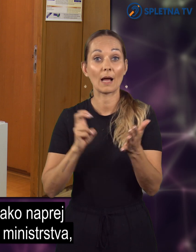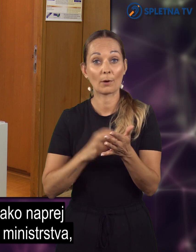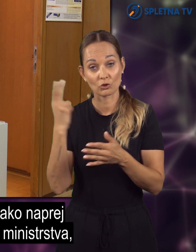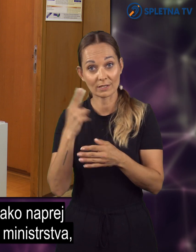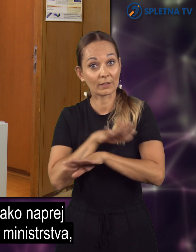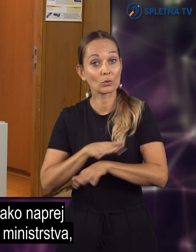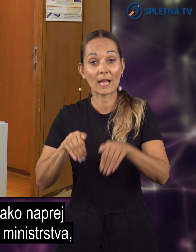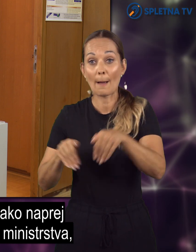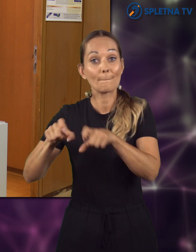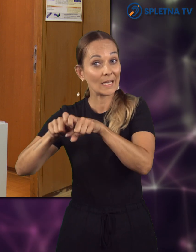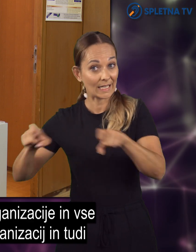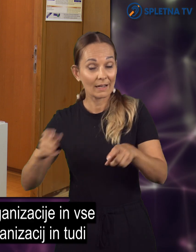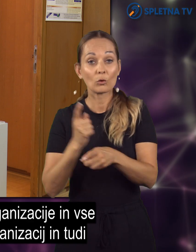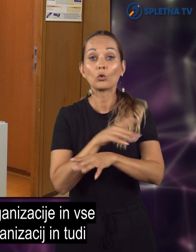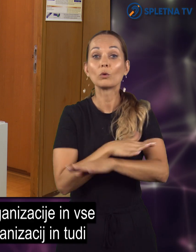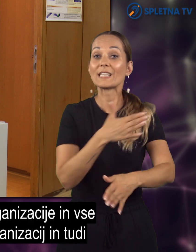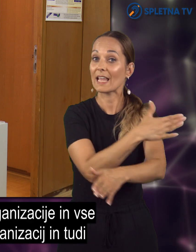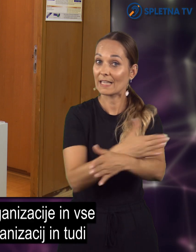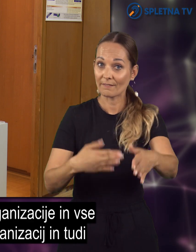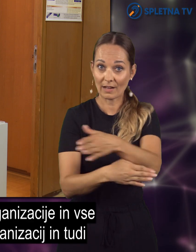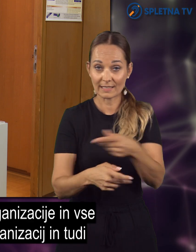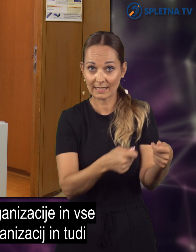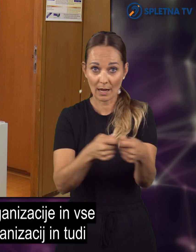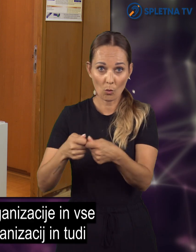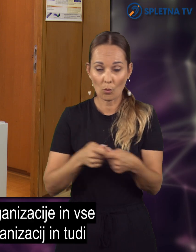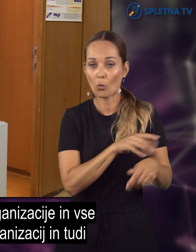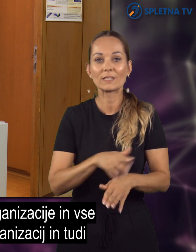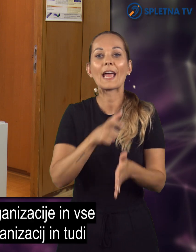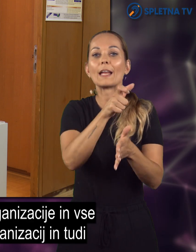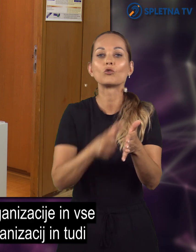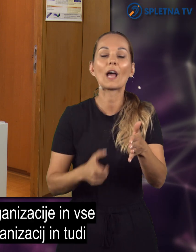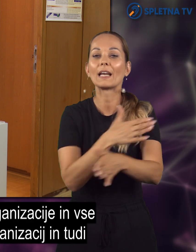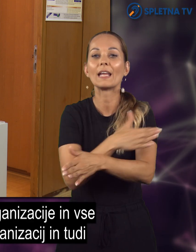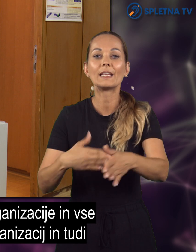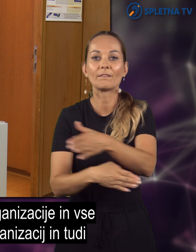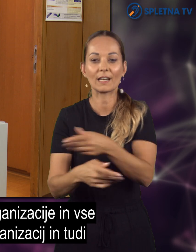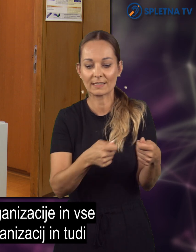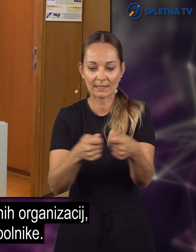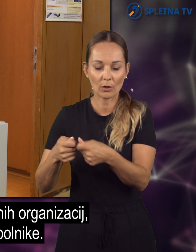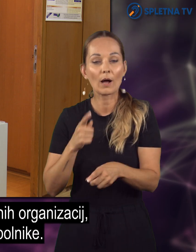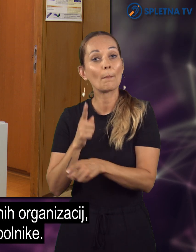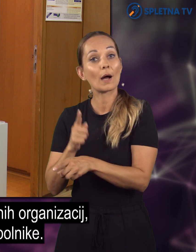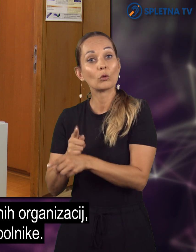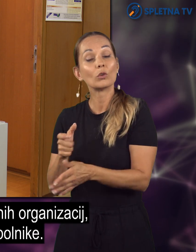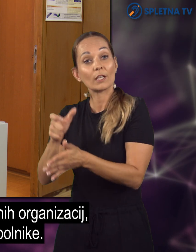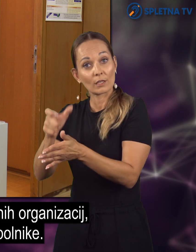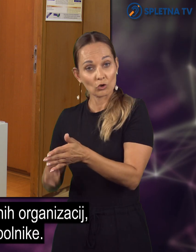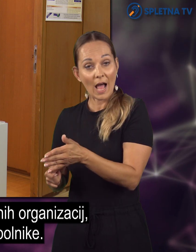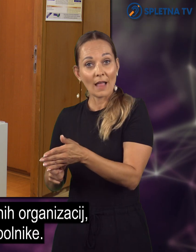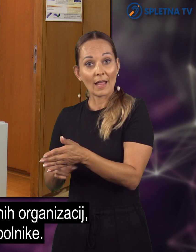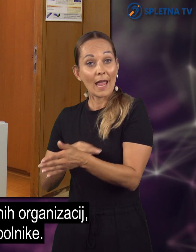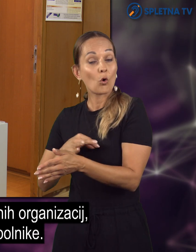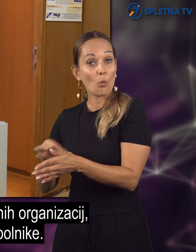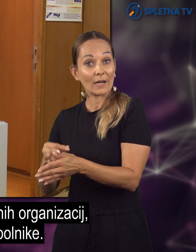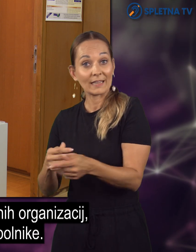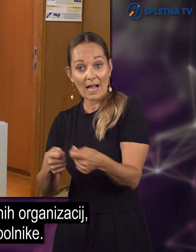seveda tudi vsa ministrstva, in pa seveda tudi vse invalidske organizacije, se pravi vse člane invalidskih organizacij in tudi vse člane humanitarnih